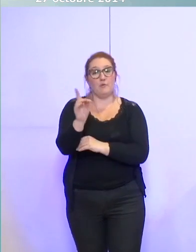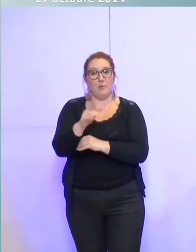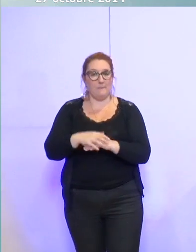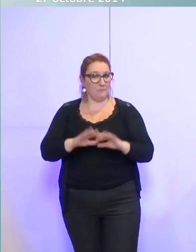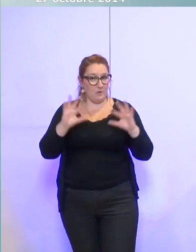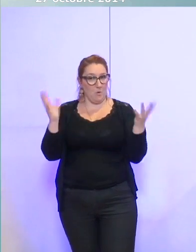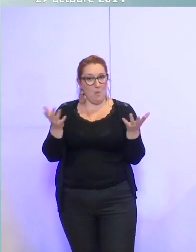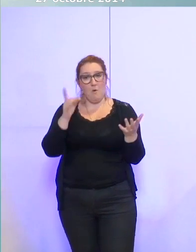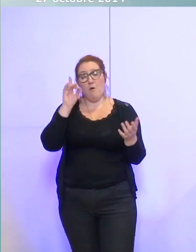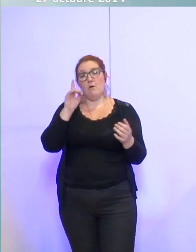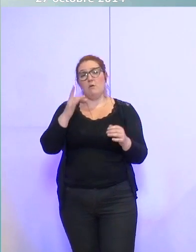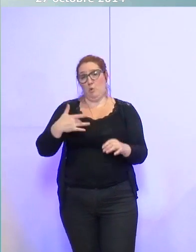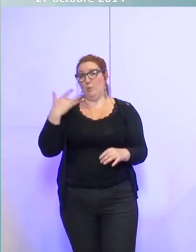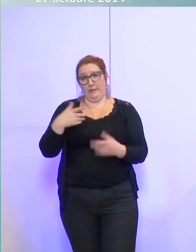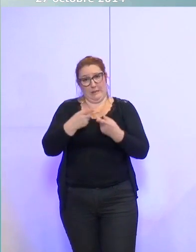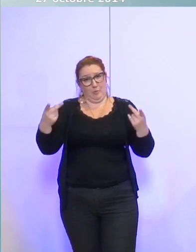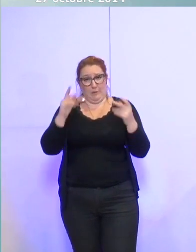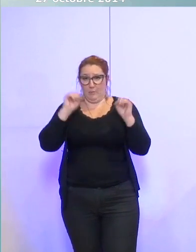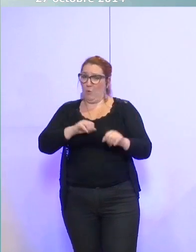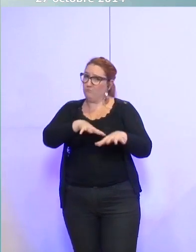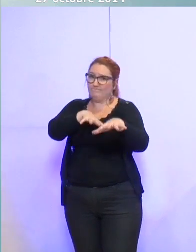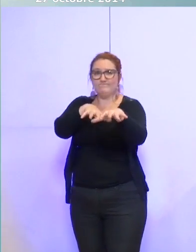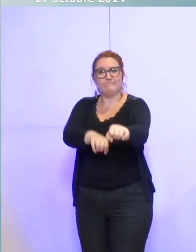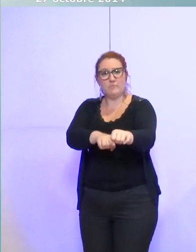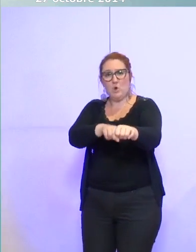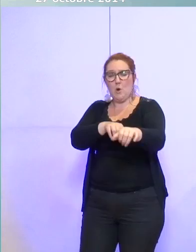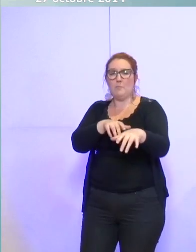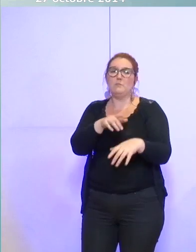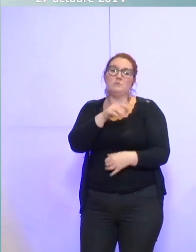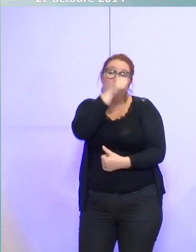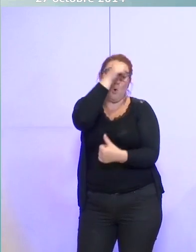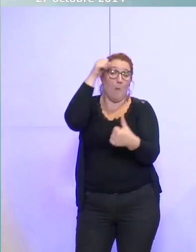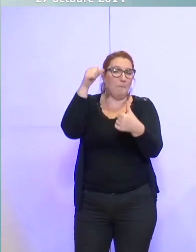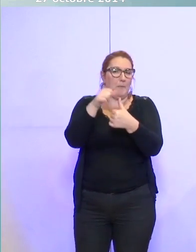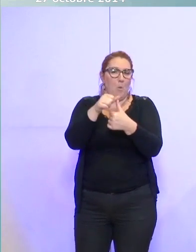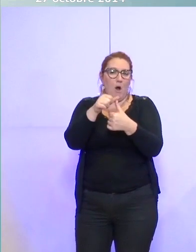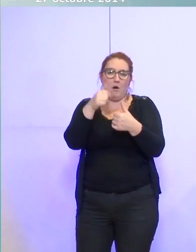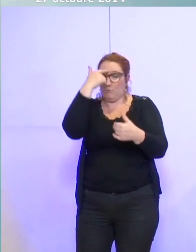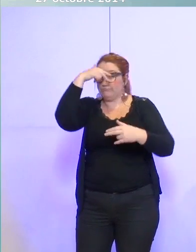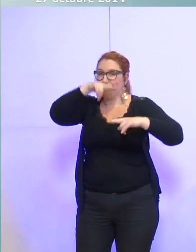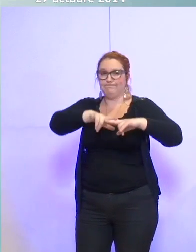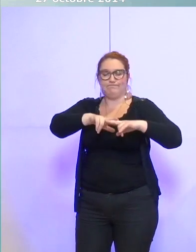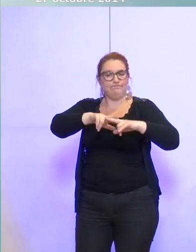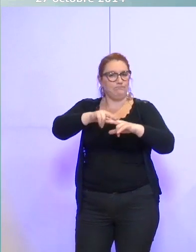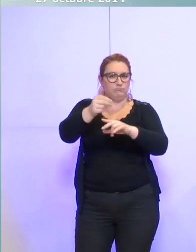servitude d'utilité publique de restriction d'usage pour garder la mémoire. Ceci est inscrit au plan local de